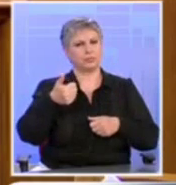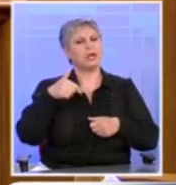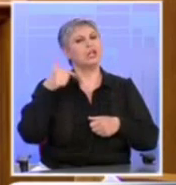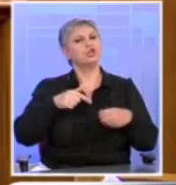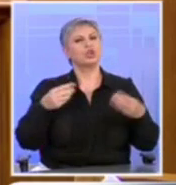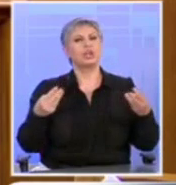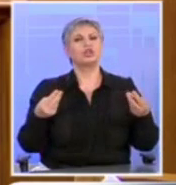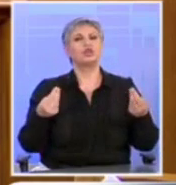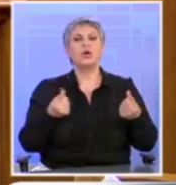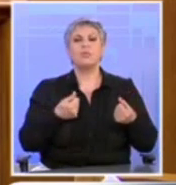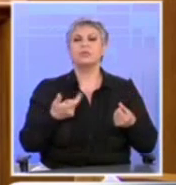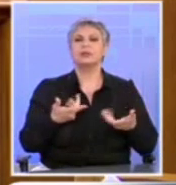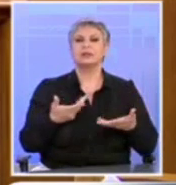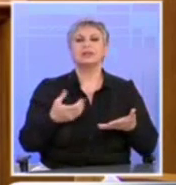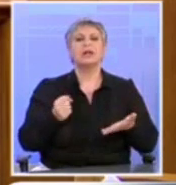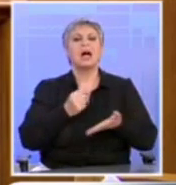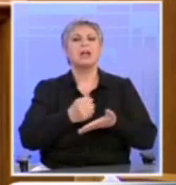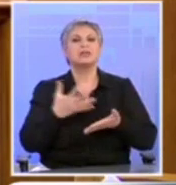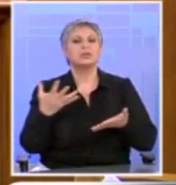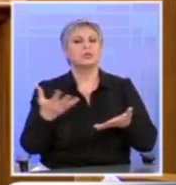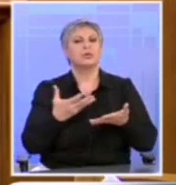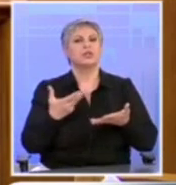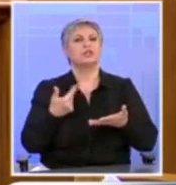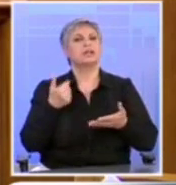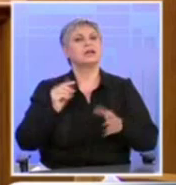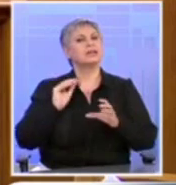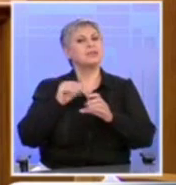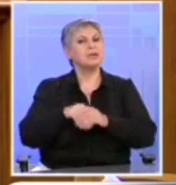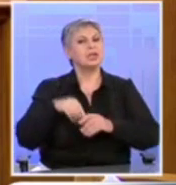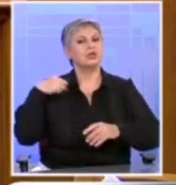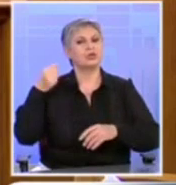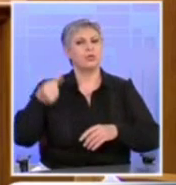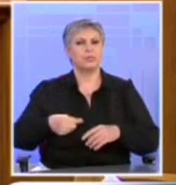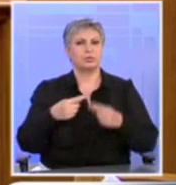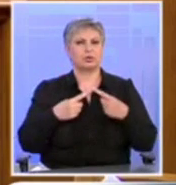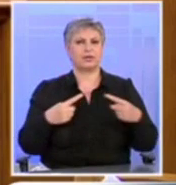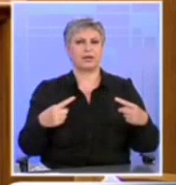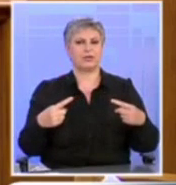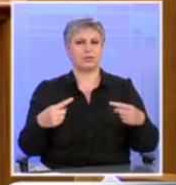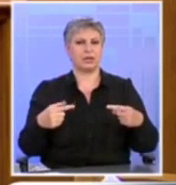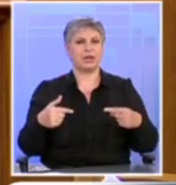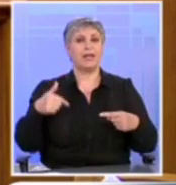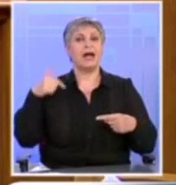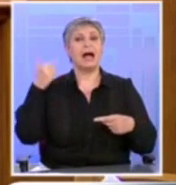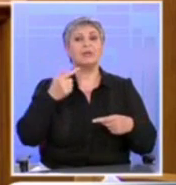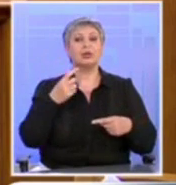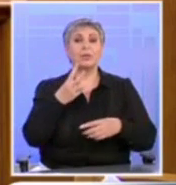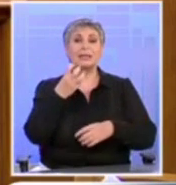παράδειγμα αξιοποίηση και συμμετοχή του δημοσίου, θα πάμε σε 30